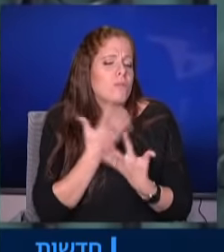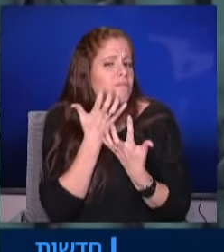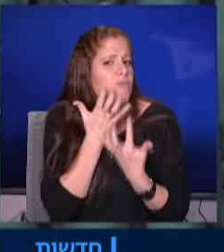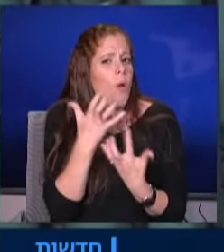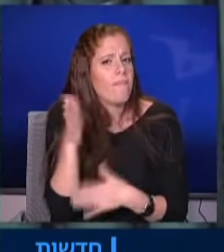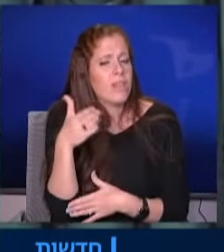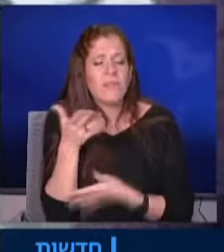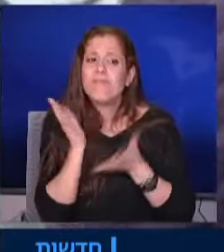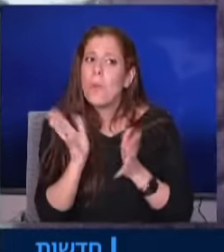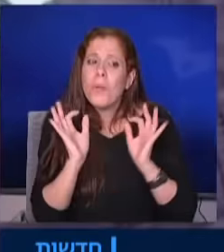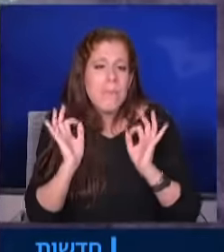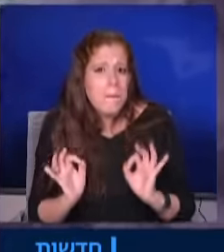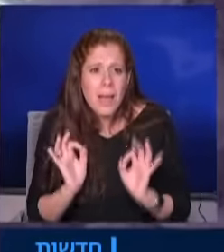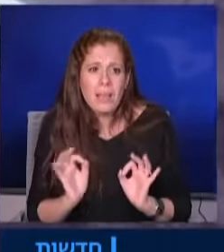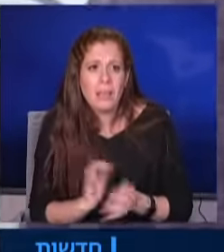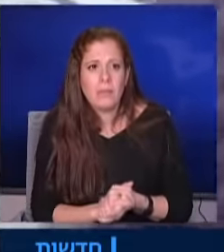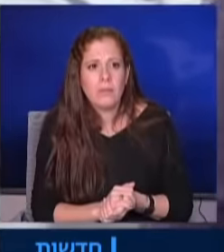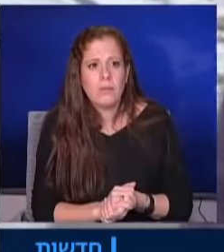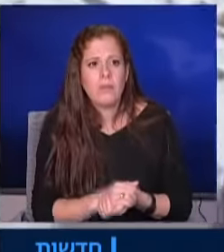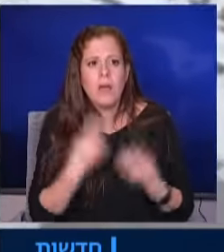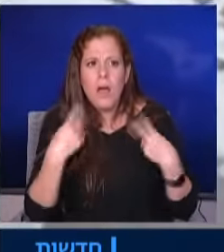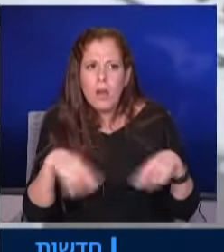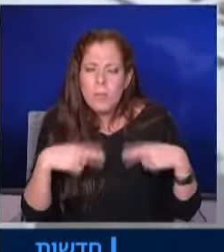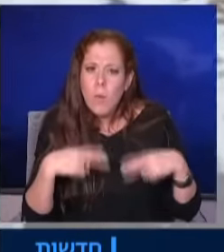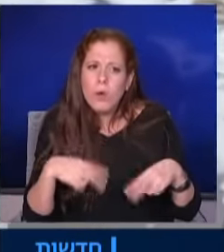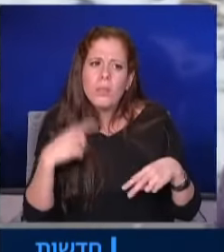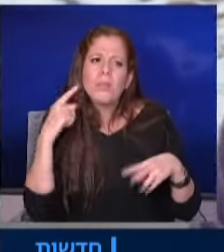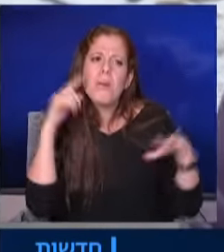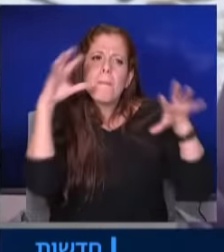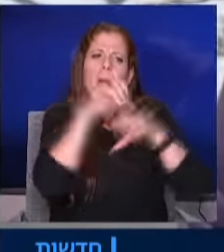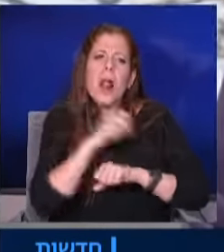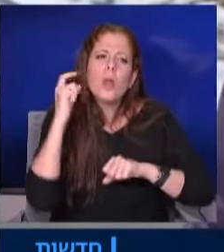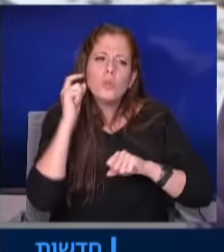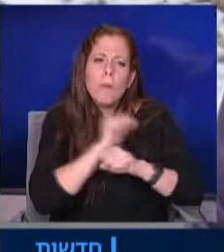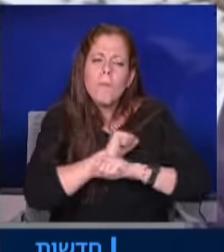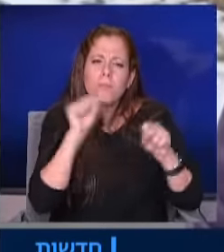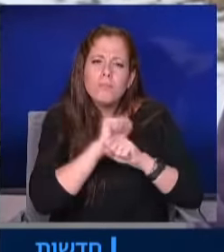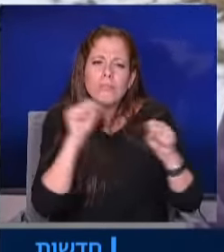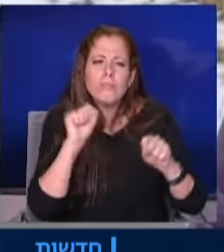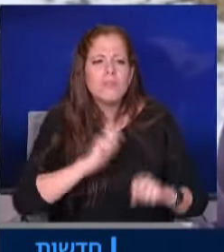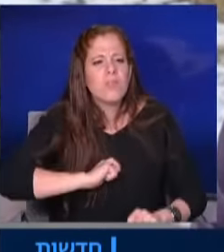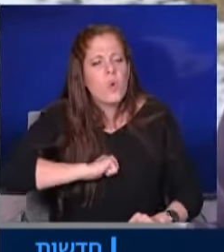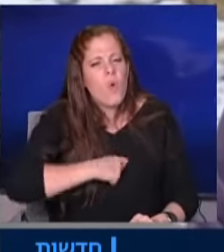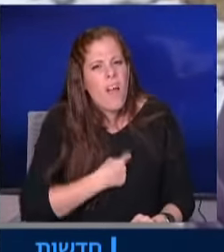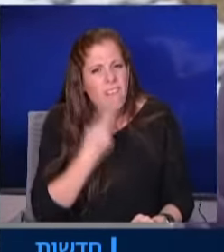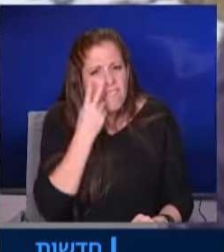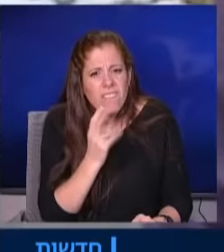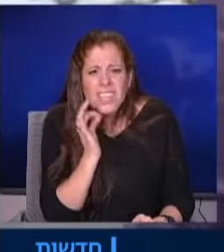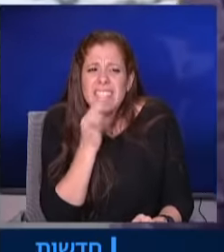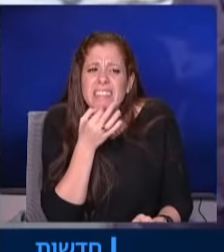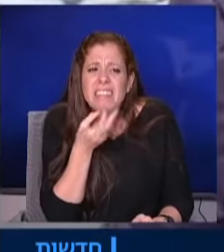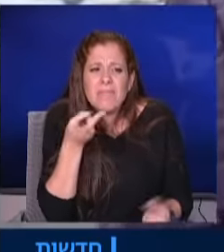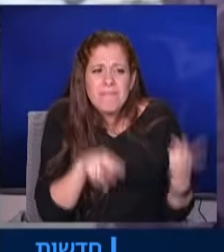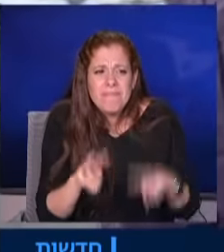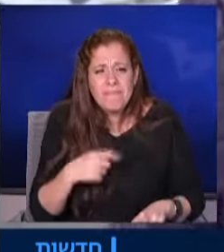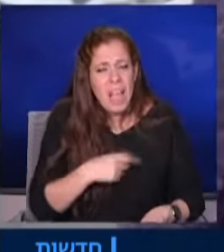правда. Мы его очень любим. Грустно все, что происходит. Вот потому что мы в Казахстане с самого рождения. И никогда